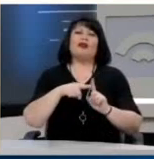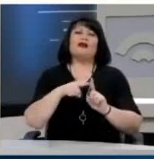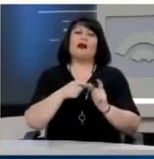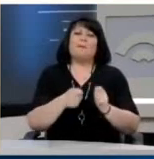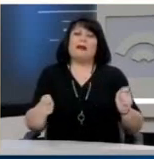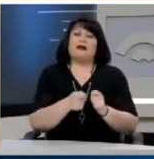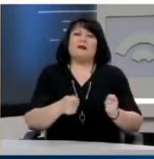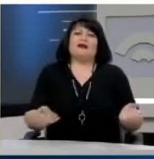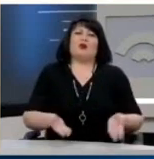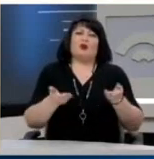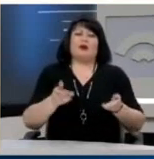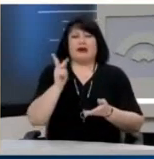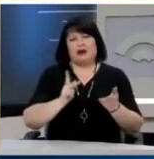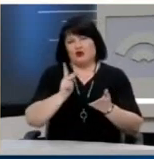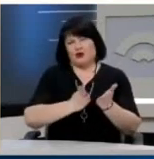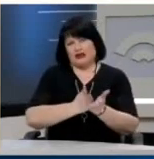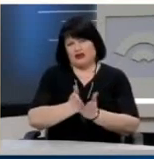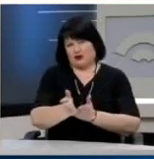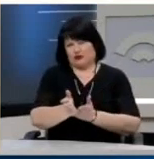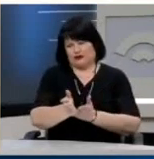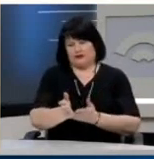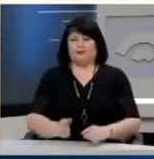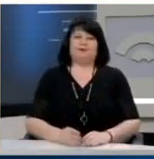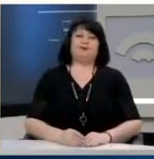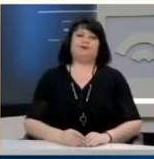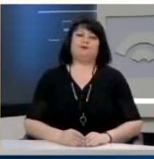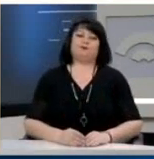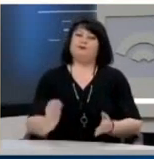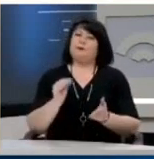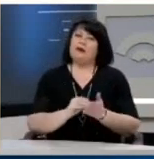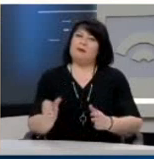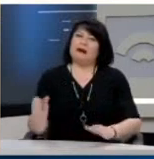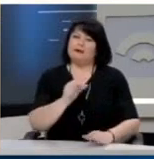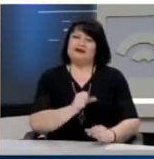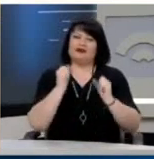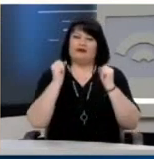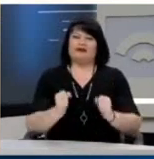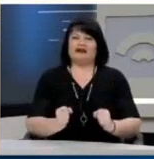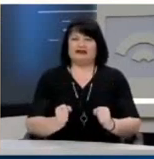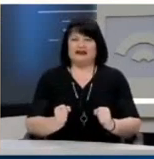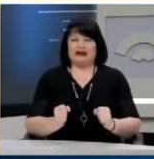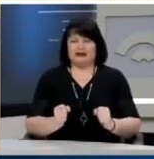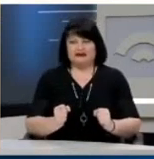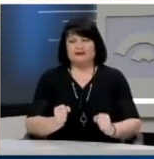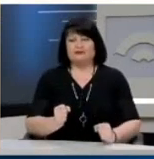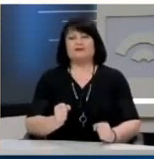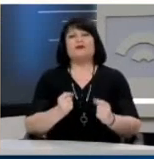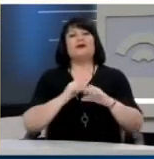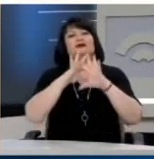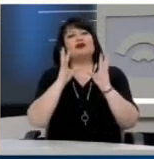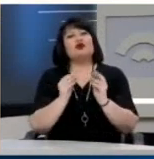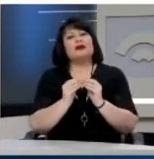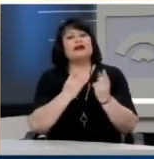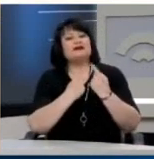ελάφρυνσης και κοινωνικής δικαιοσύνης. Η επαναφορά των βασικών αρχών των συλλογικών